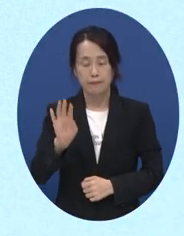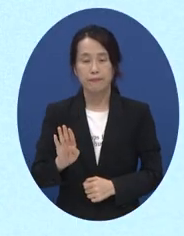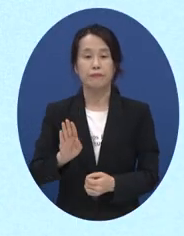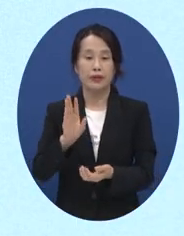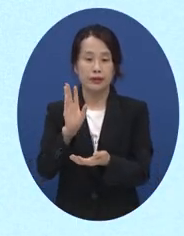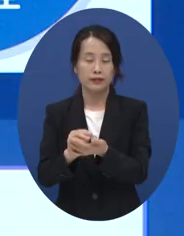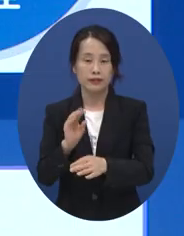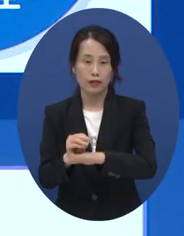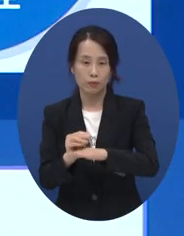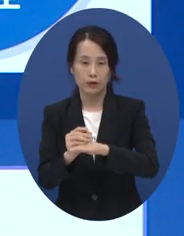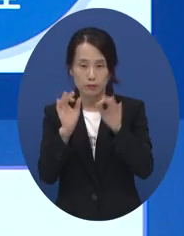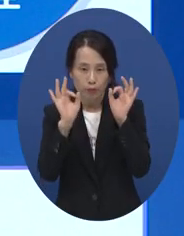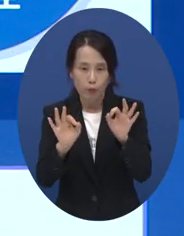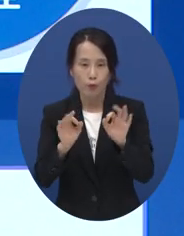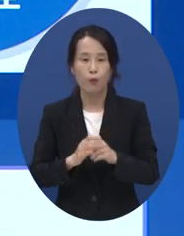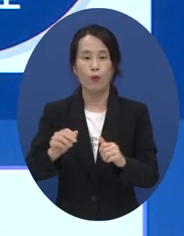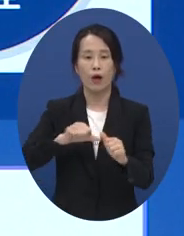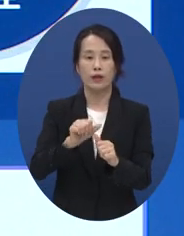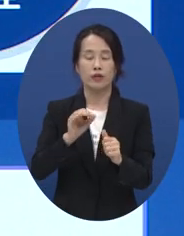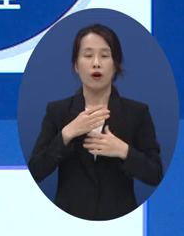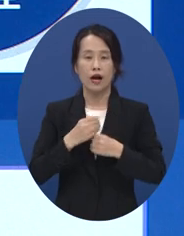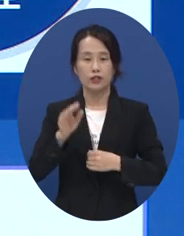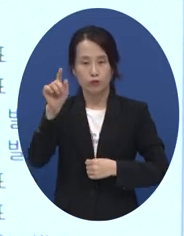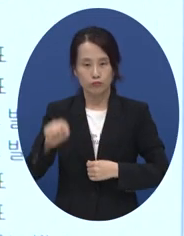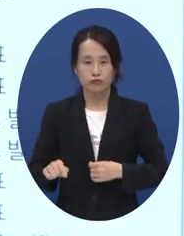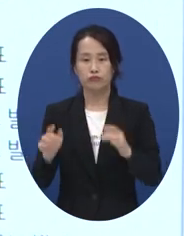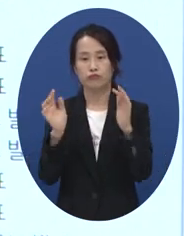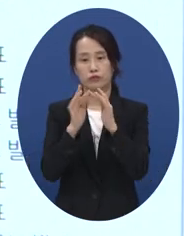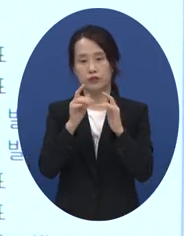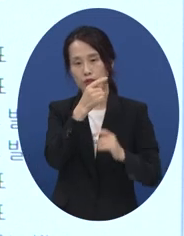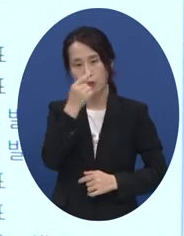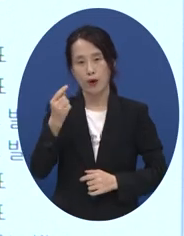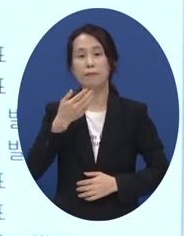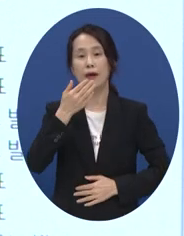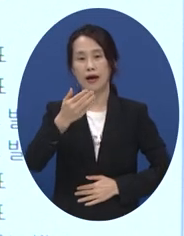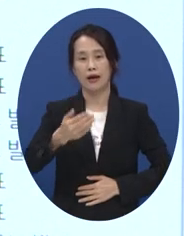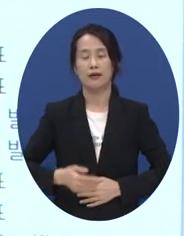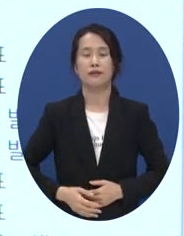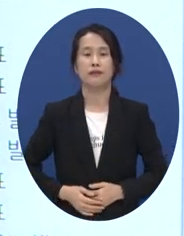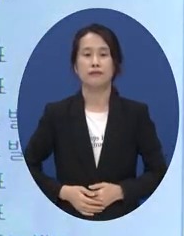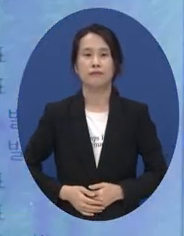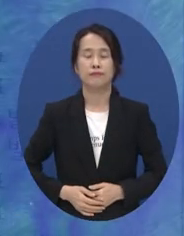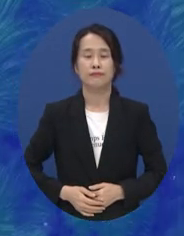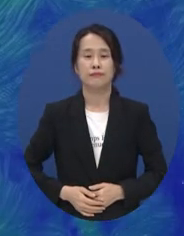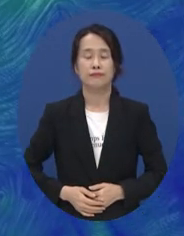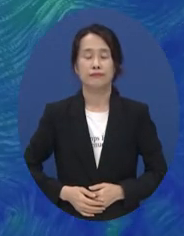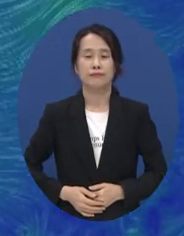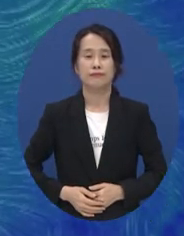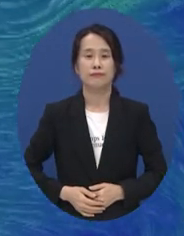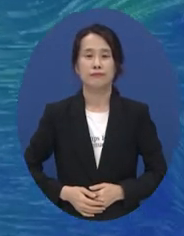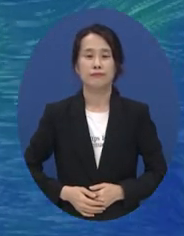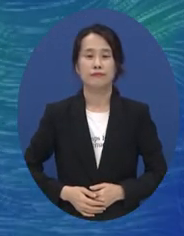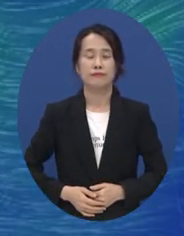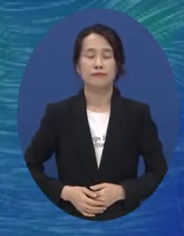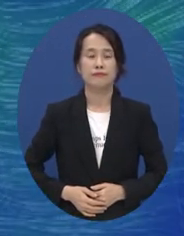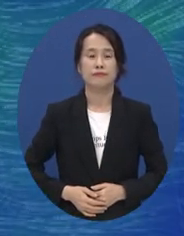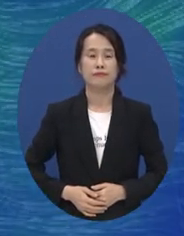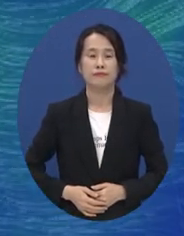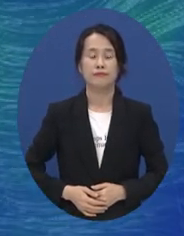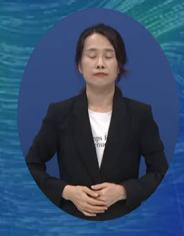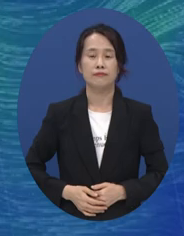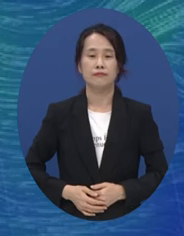디딤돌 애플리케이션 또는 행정안전부 국민 재난안전 포털에서 확인할 수 있습니다 경기 주 tv 1선